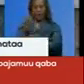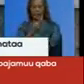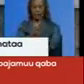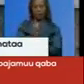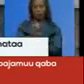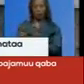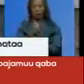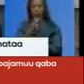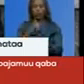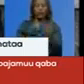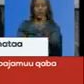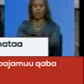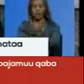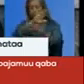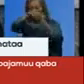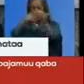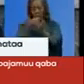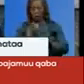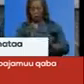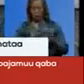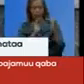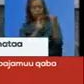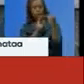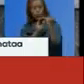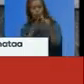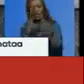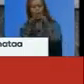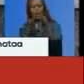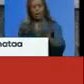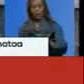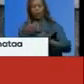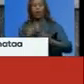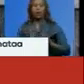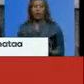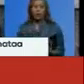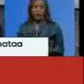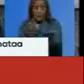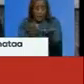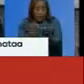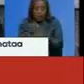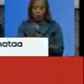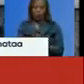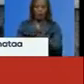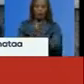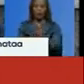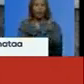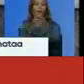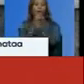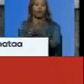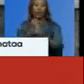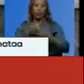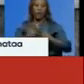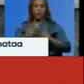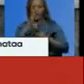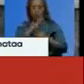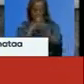ነው። ህግ ሁላችንንም እኩል የሚዳኝ መሆን አለበት። እንዲህ ሲሆን ህግ በተፈጥሮ ያለንን